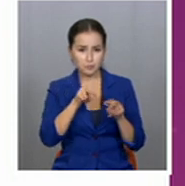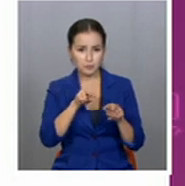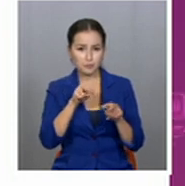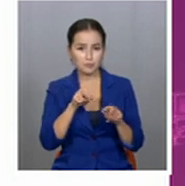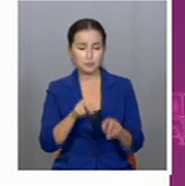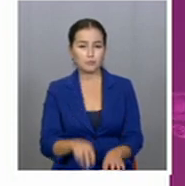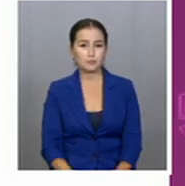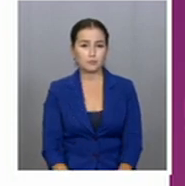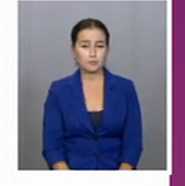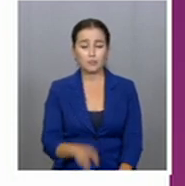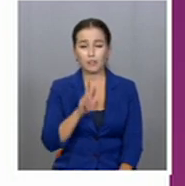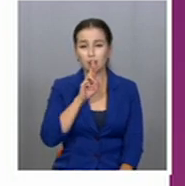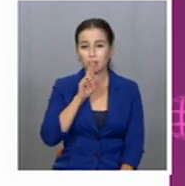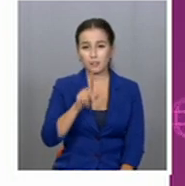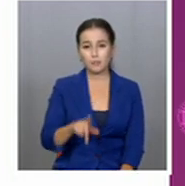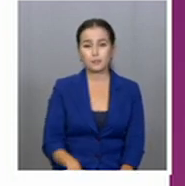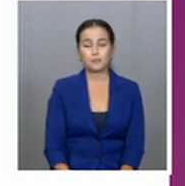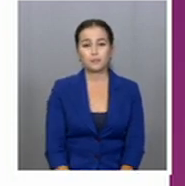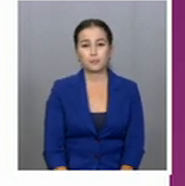Бұрыс.